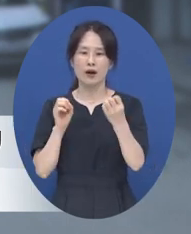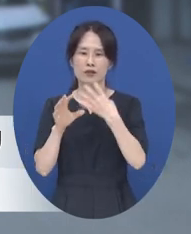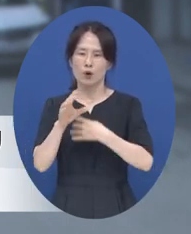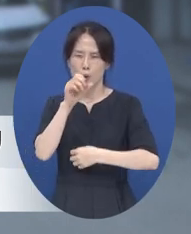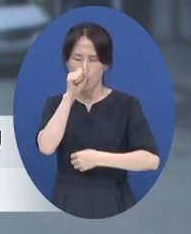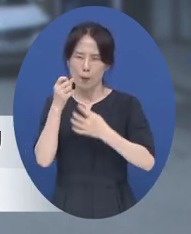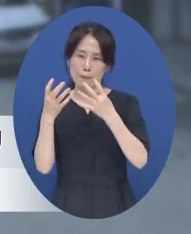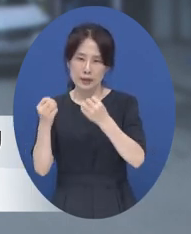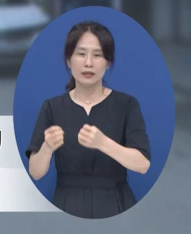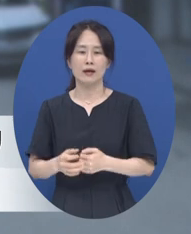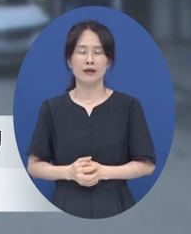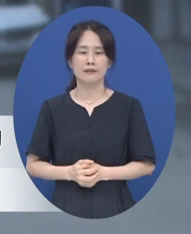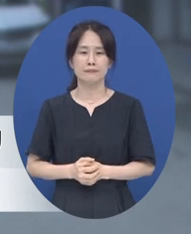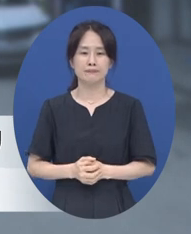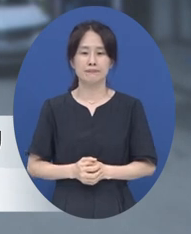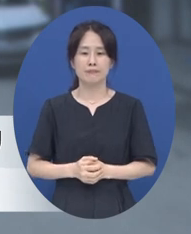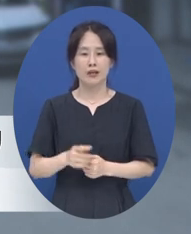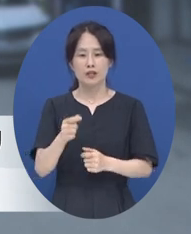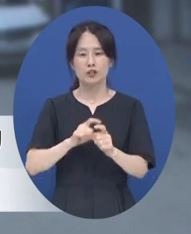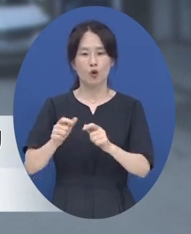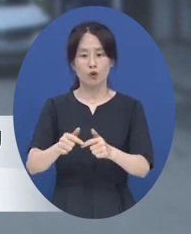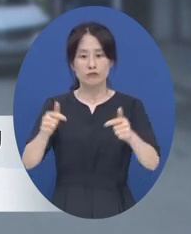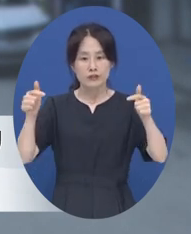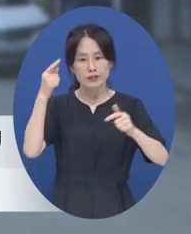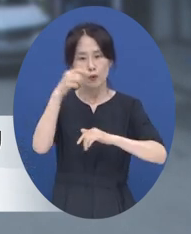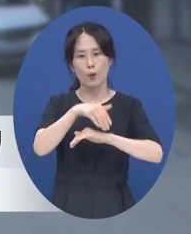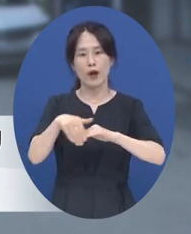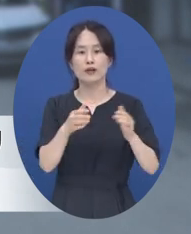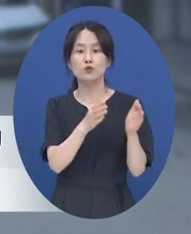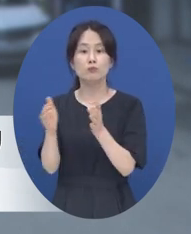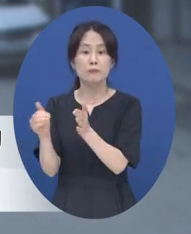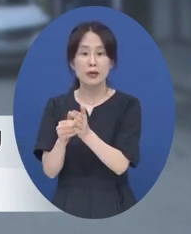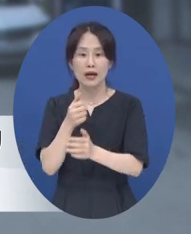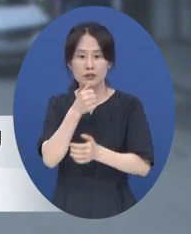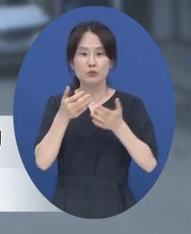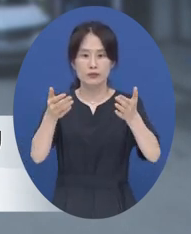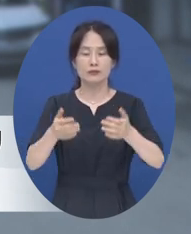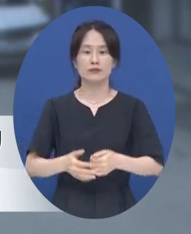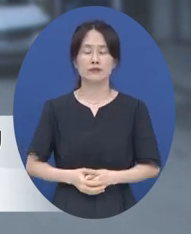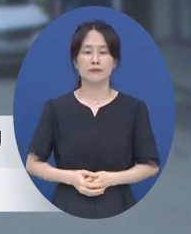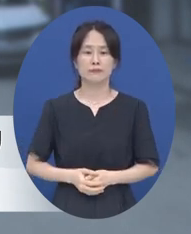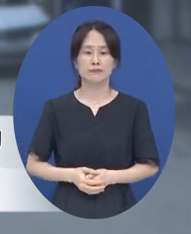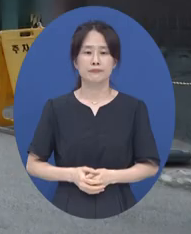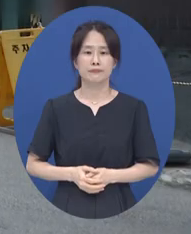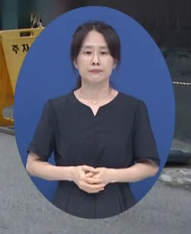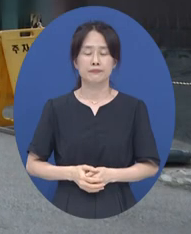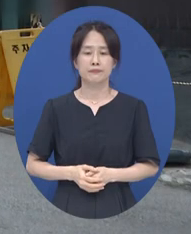얻고 있습니다. 경기도는 이를 더 확충할 계획을 짰습니다. 최지연 기자입니다.